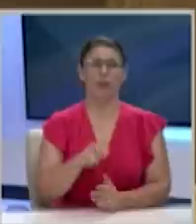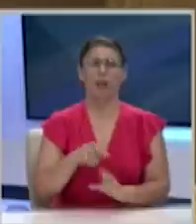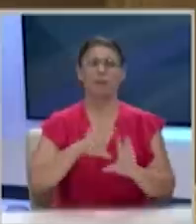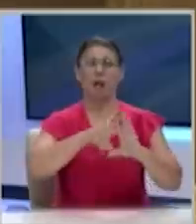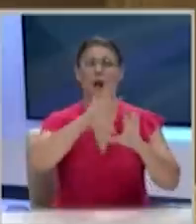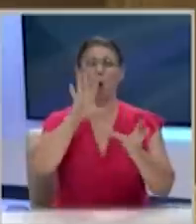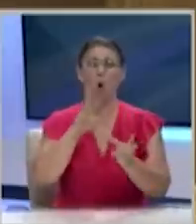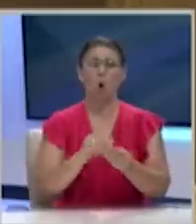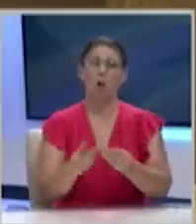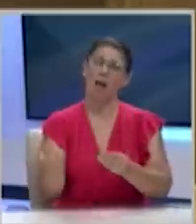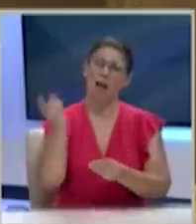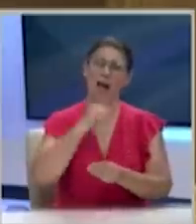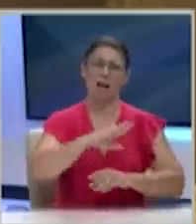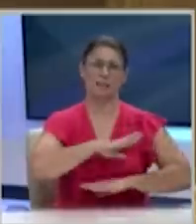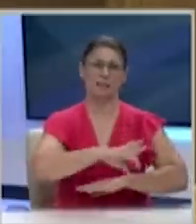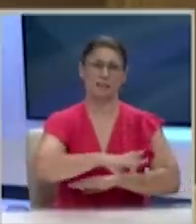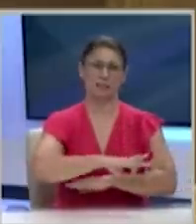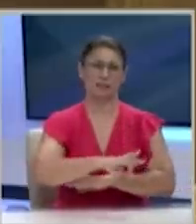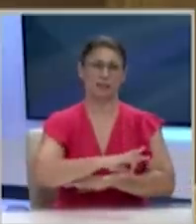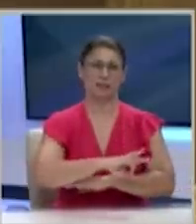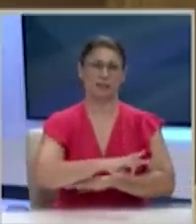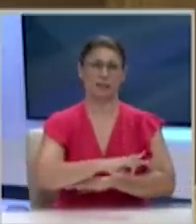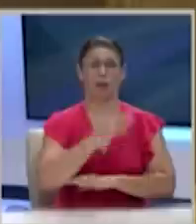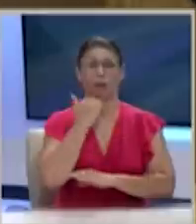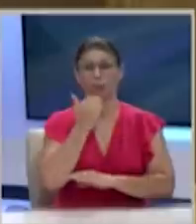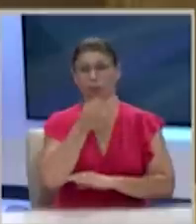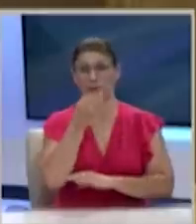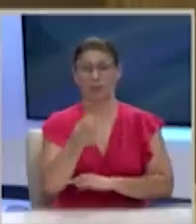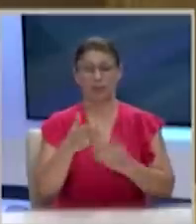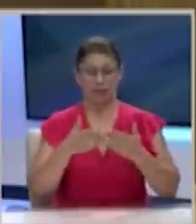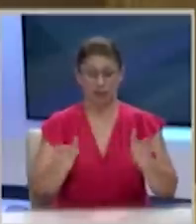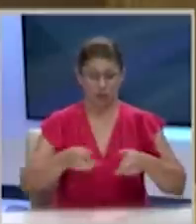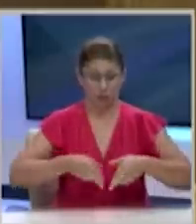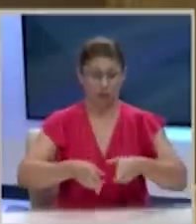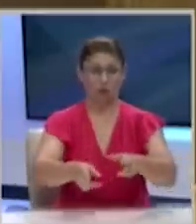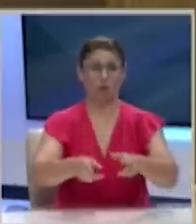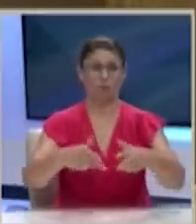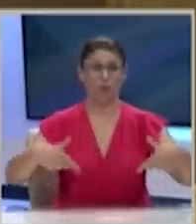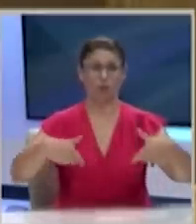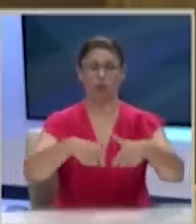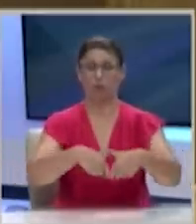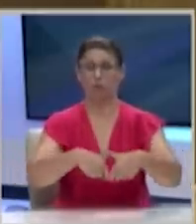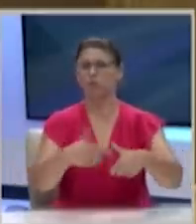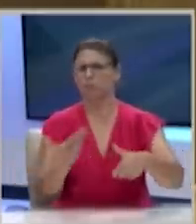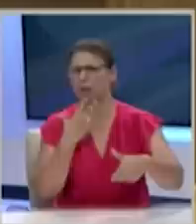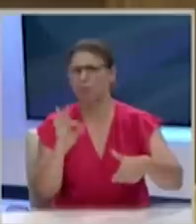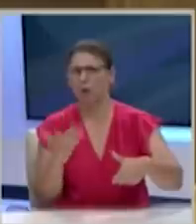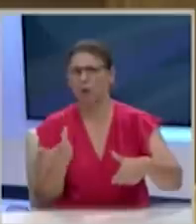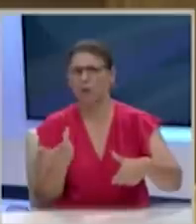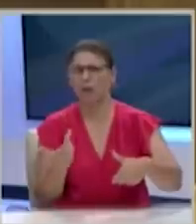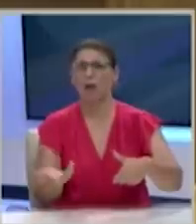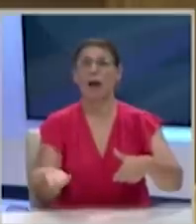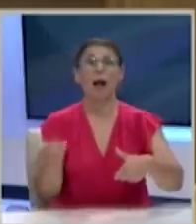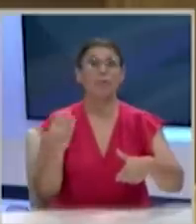μια άλλη στρατηγική. Δεν μπορεί να λες μόνο ανοίγω δρόμους ή αντιπυρικές ζώνες και λοιπόν, αν δεν υπάρχουν